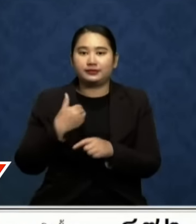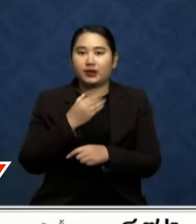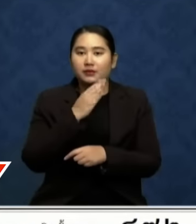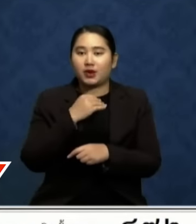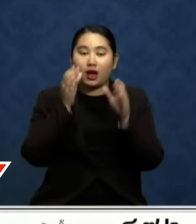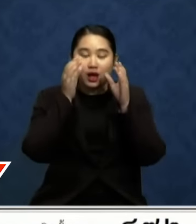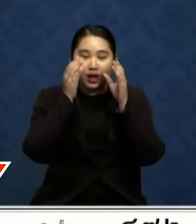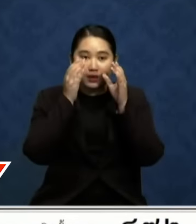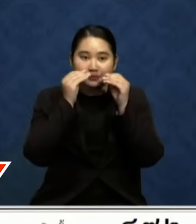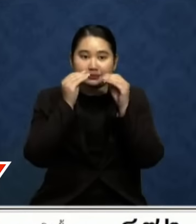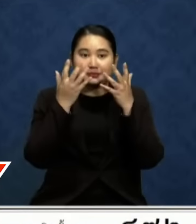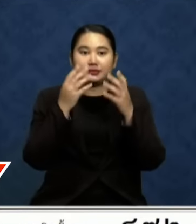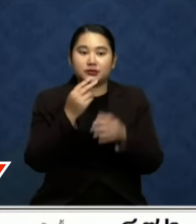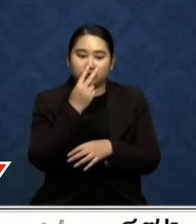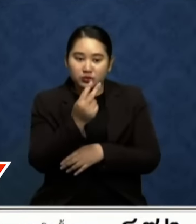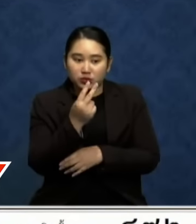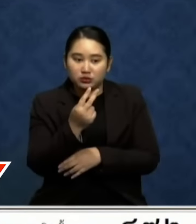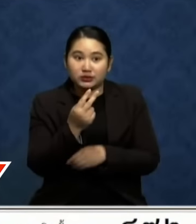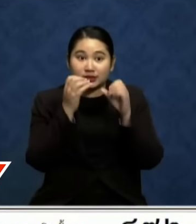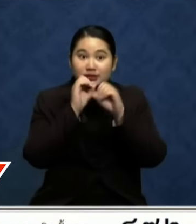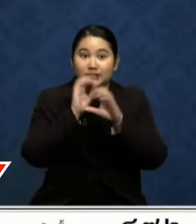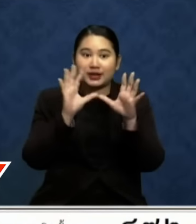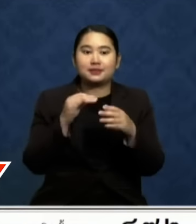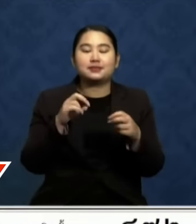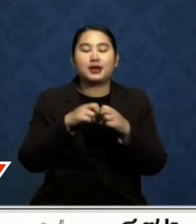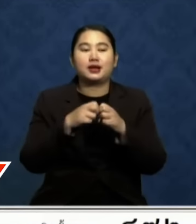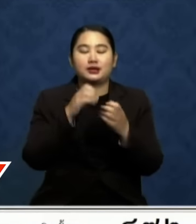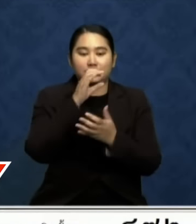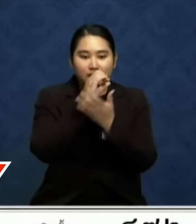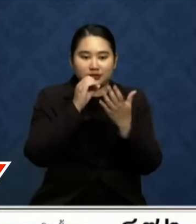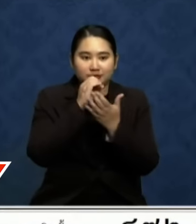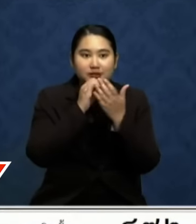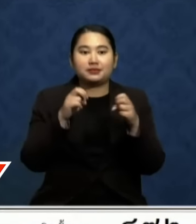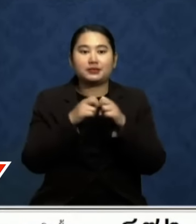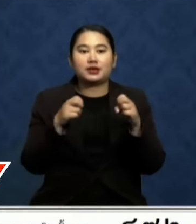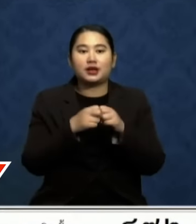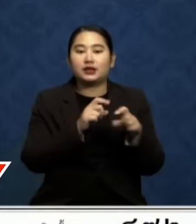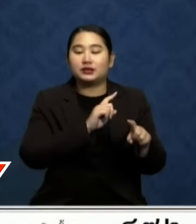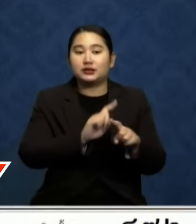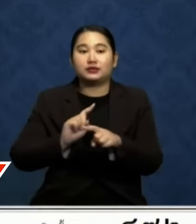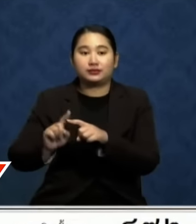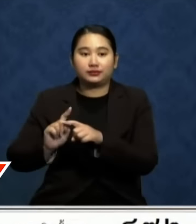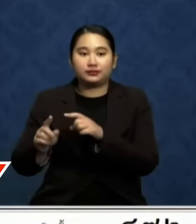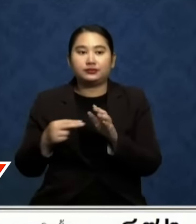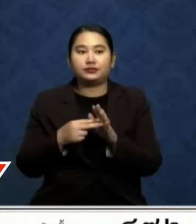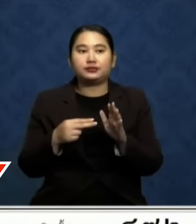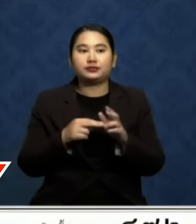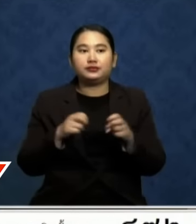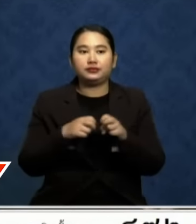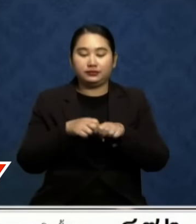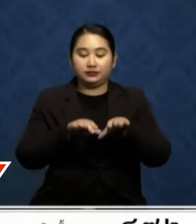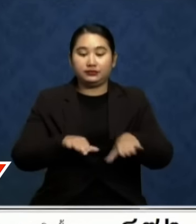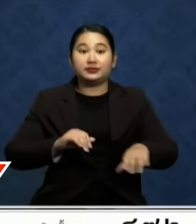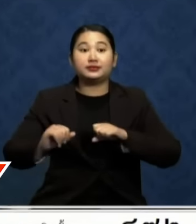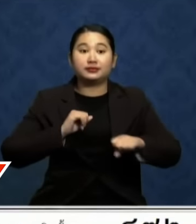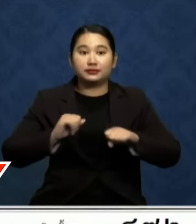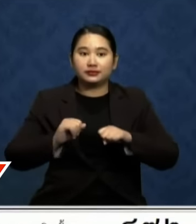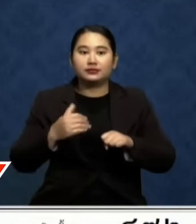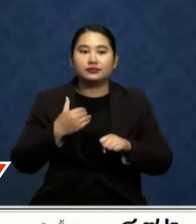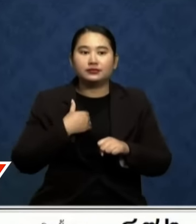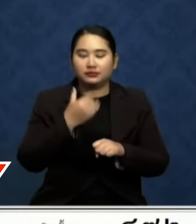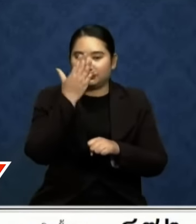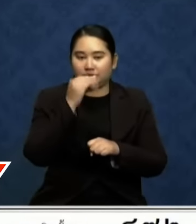ราจะรู้ว่าปัญหาในสังคมปัจจุบันยาเสพติดความรุนแรงต่างๆเนี่ยมันมาจากปัญหาในวัยเด็กทั้งนั้นกับการที่เราไม่ได้ใ